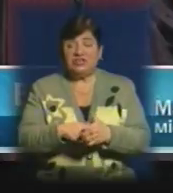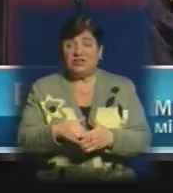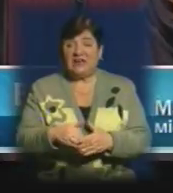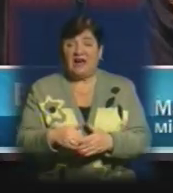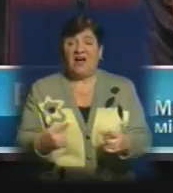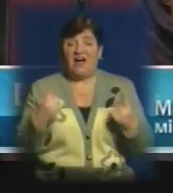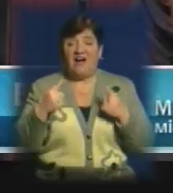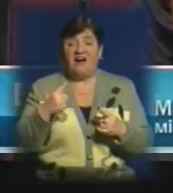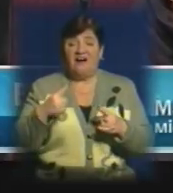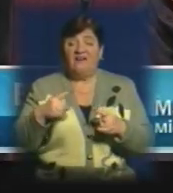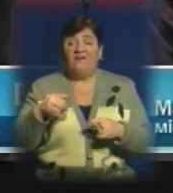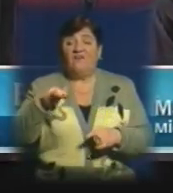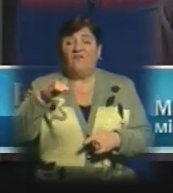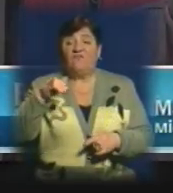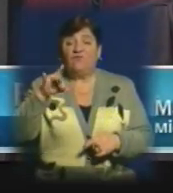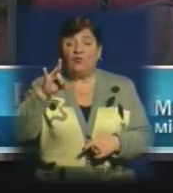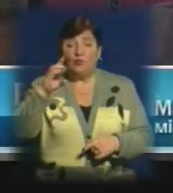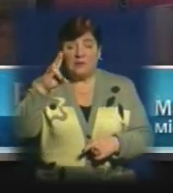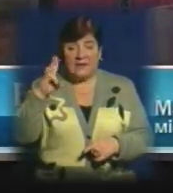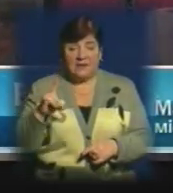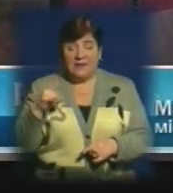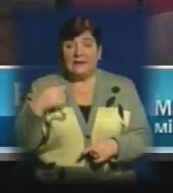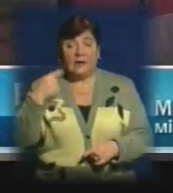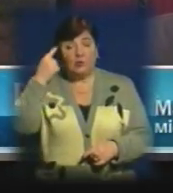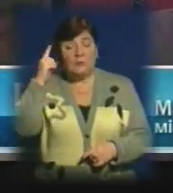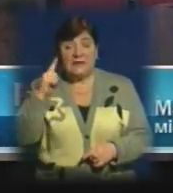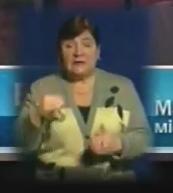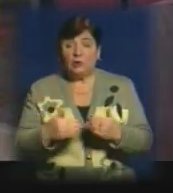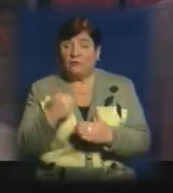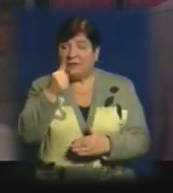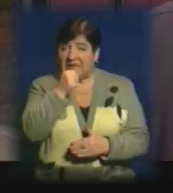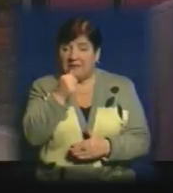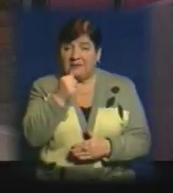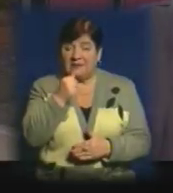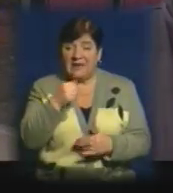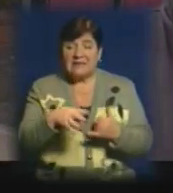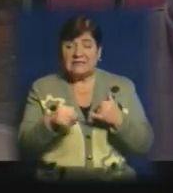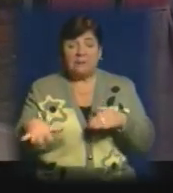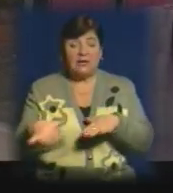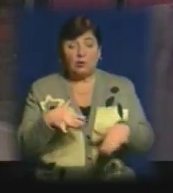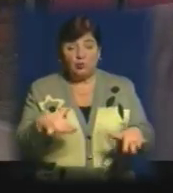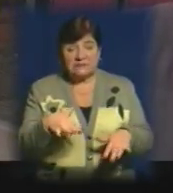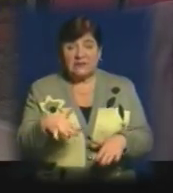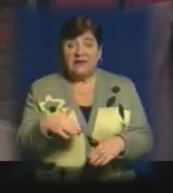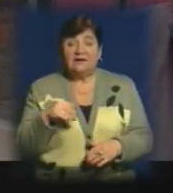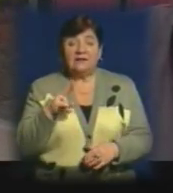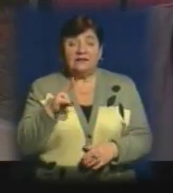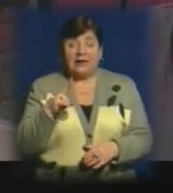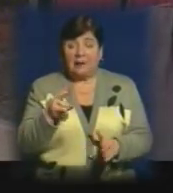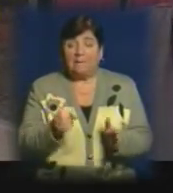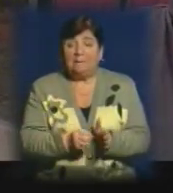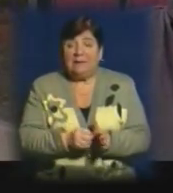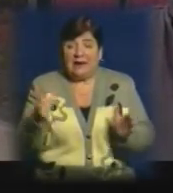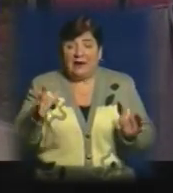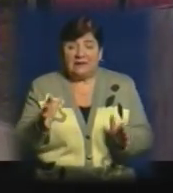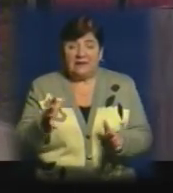нас тепер на Новий рік я думала, що землетрус. Мене дитина ся прокинула. То навіть того, що петарди,